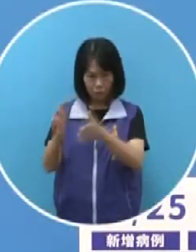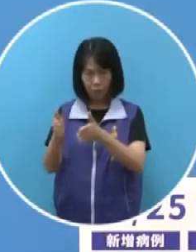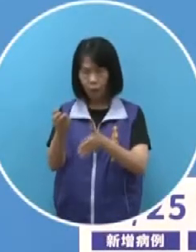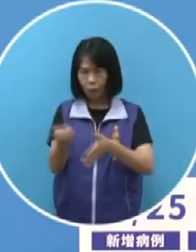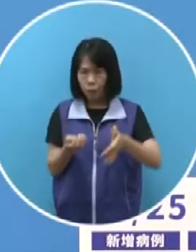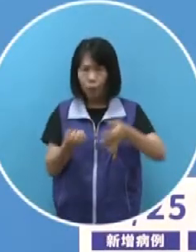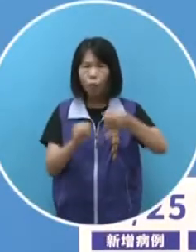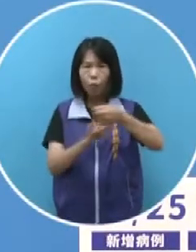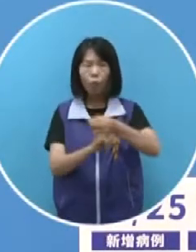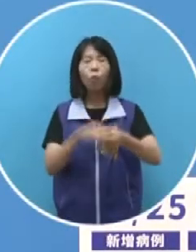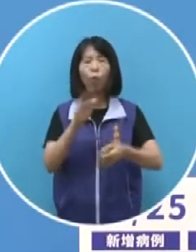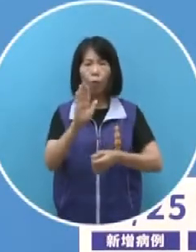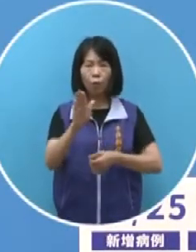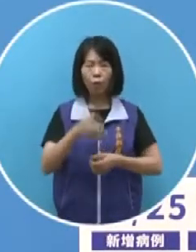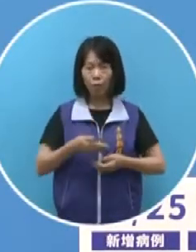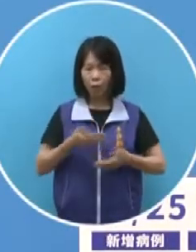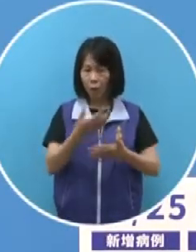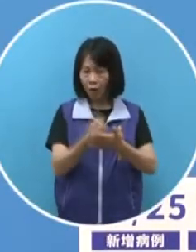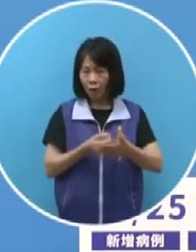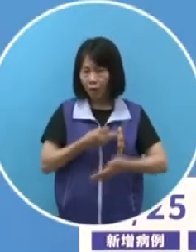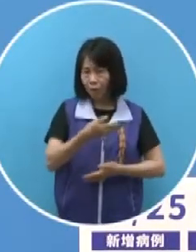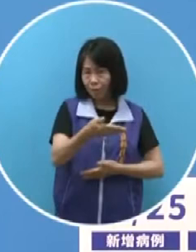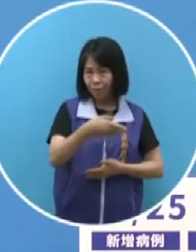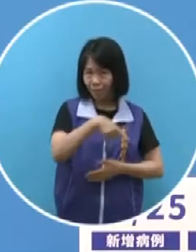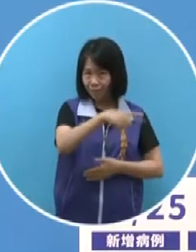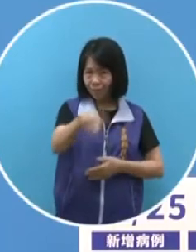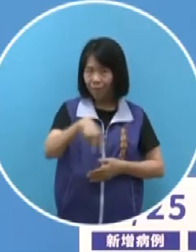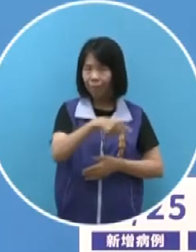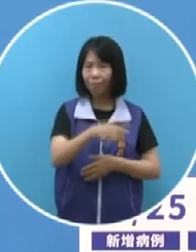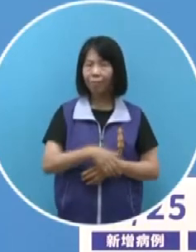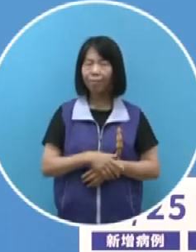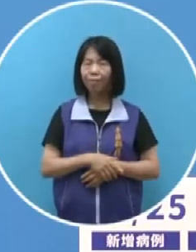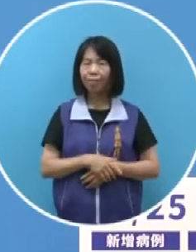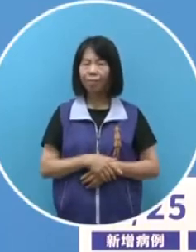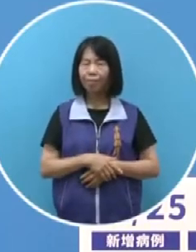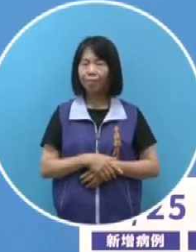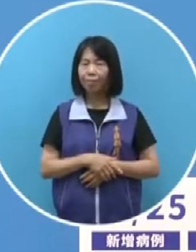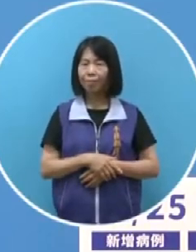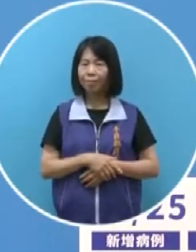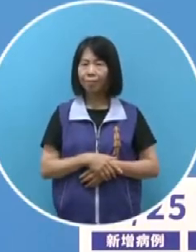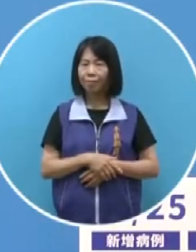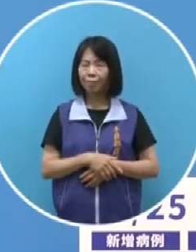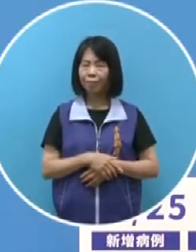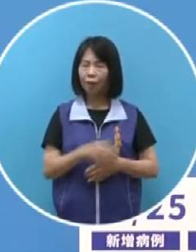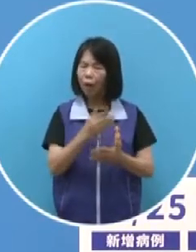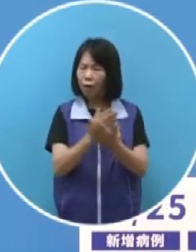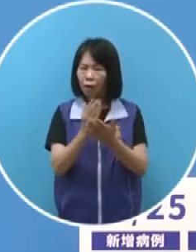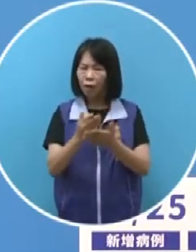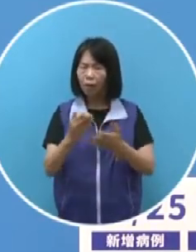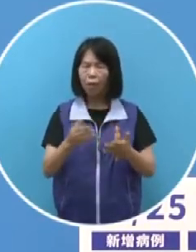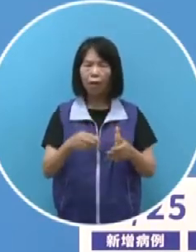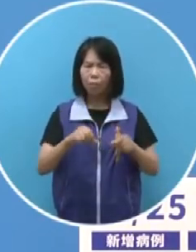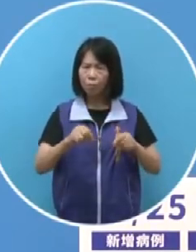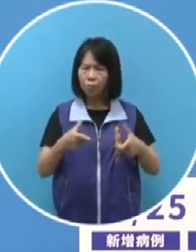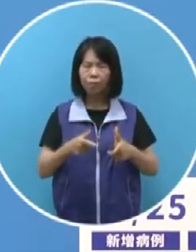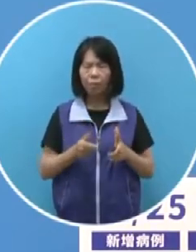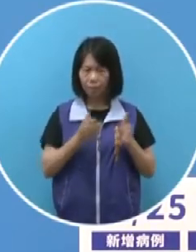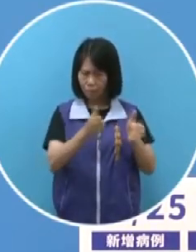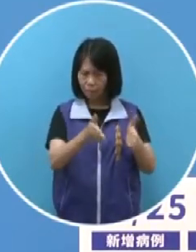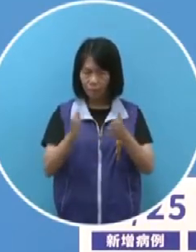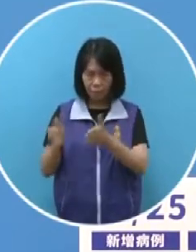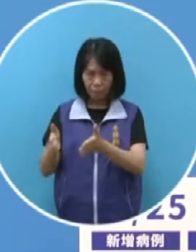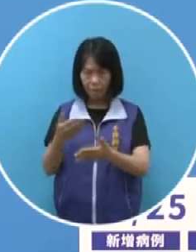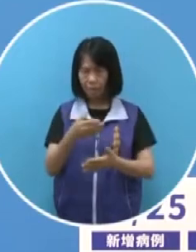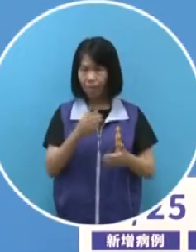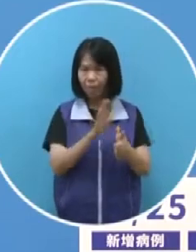必须留着给已经完成这个相当类别身份的人，那必